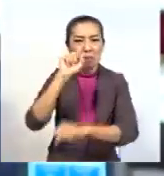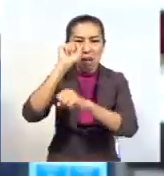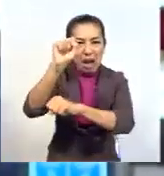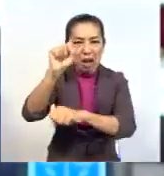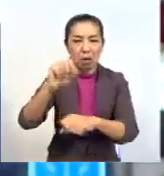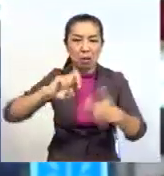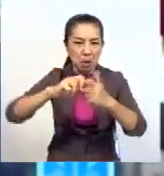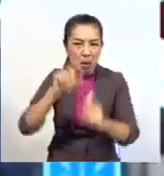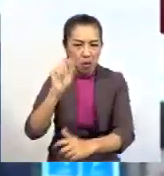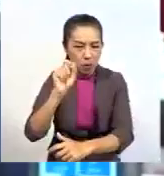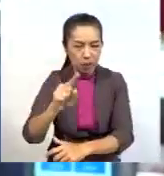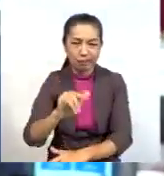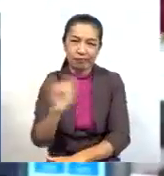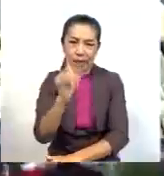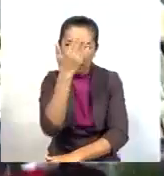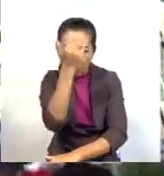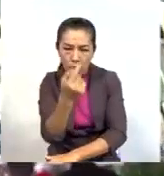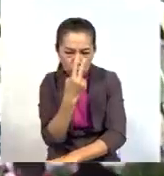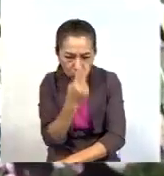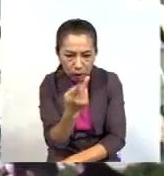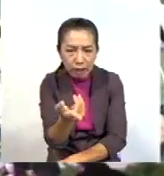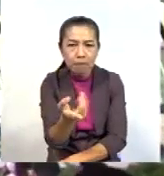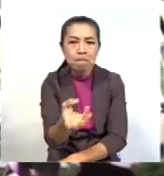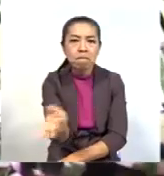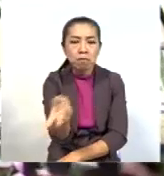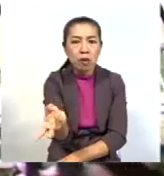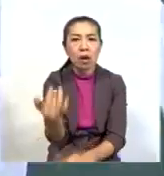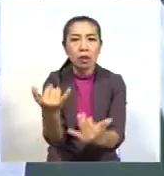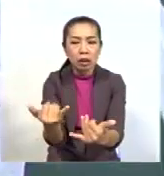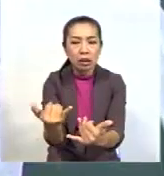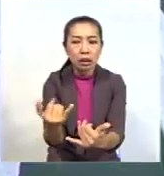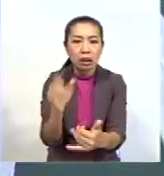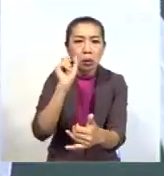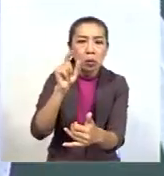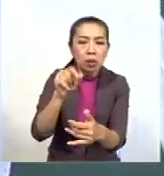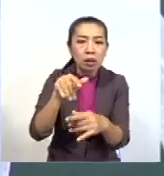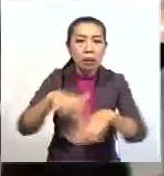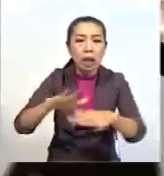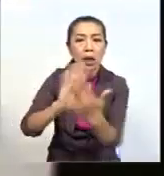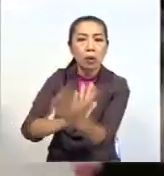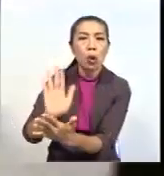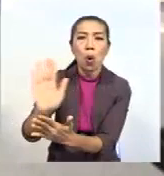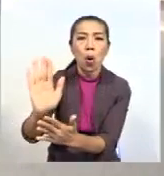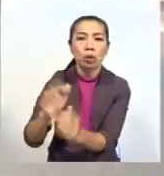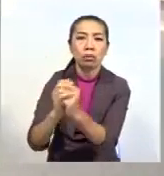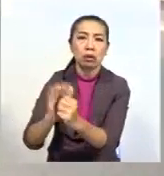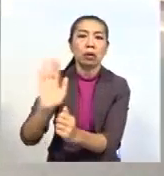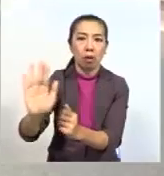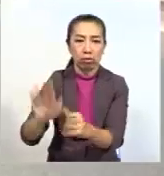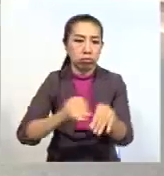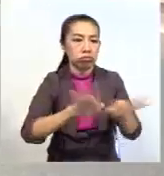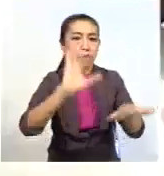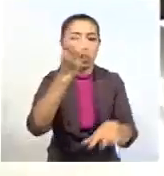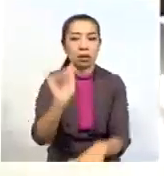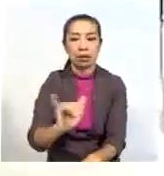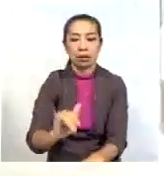เป็นภาวะฉุกเฉินเพราะยังเห็นว่าอยู่ในขั้นภาวะฉุกเฉินที่เกิดขึ้นในประเทศจีนเท่านั้นค่ะ